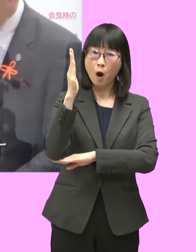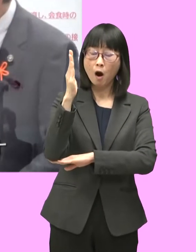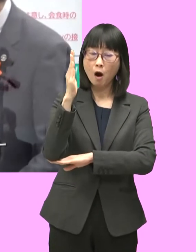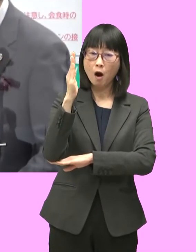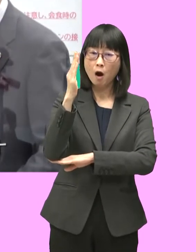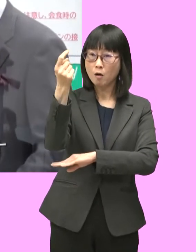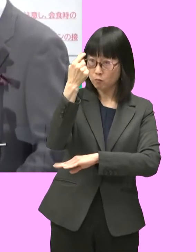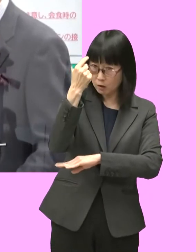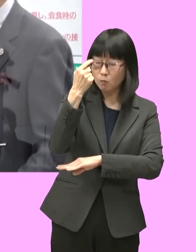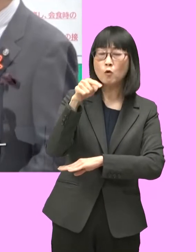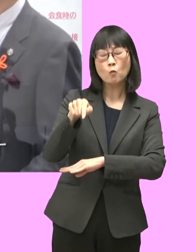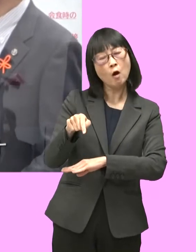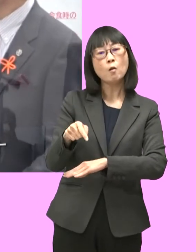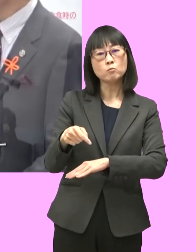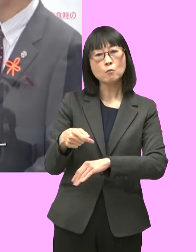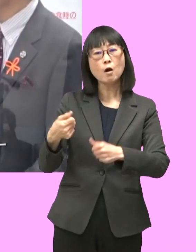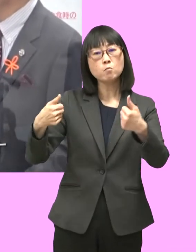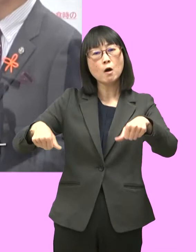で、